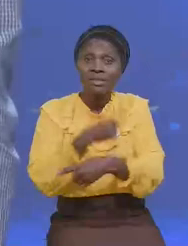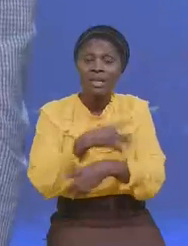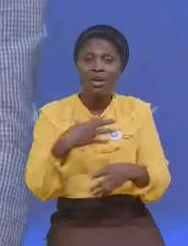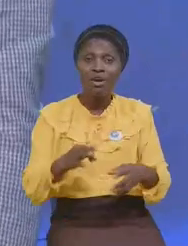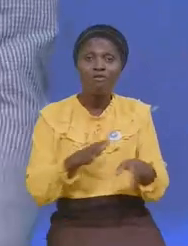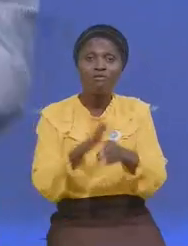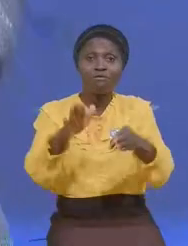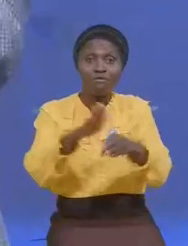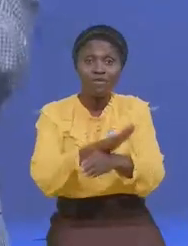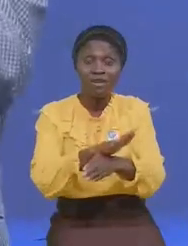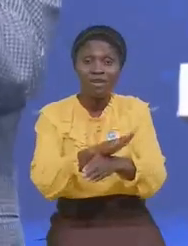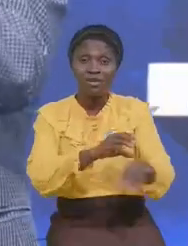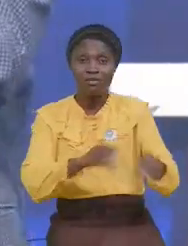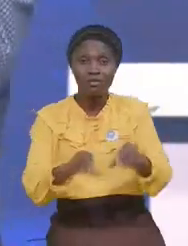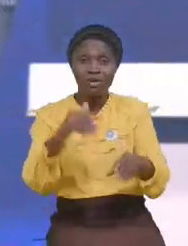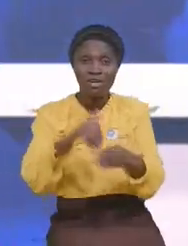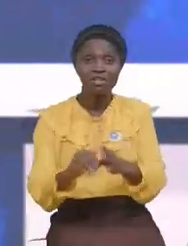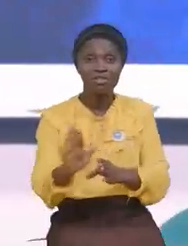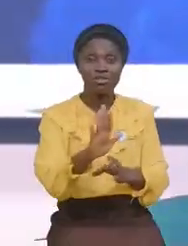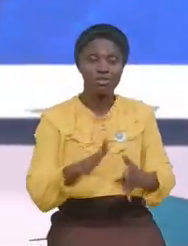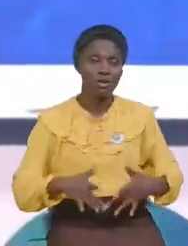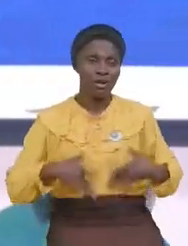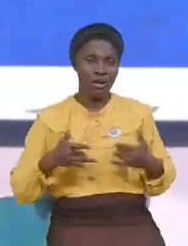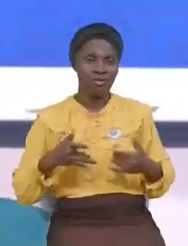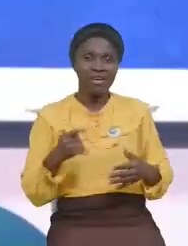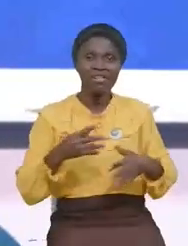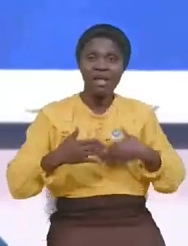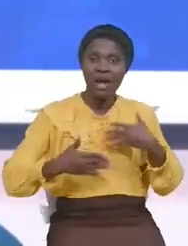Le jour d'accomplissement de satisfaction dans votre vie.